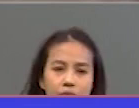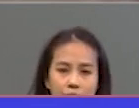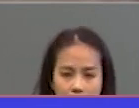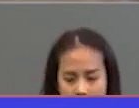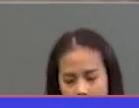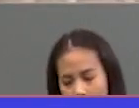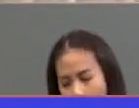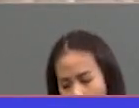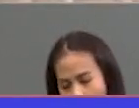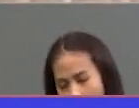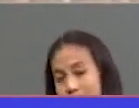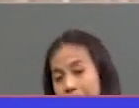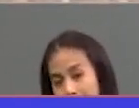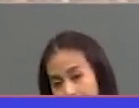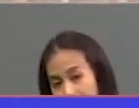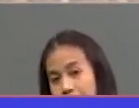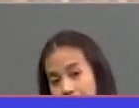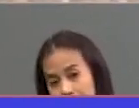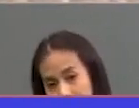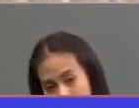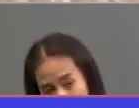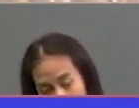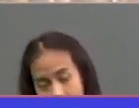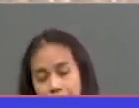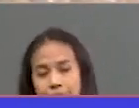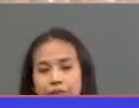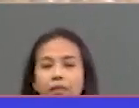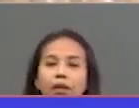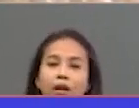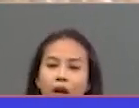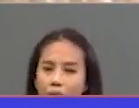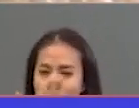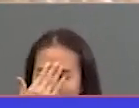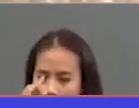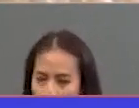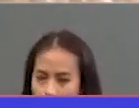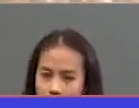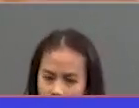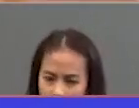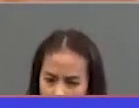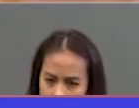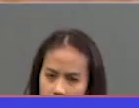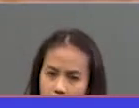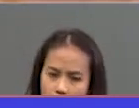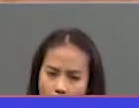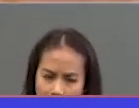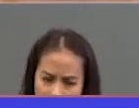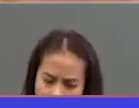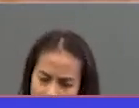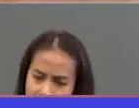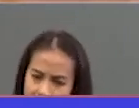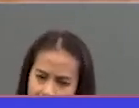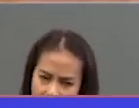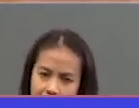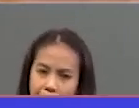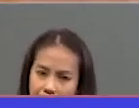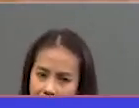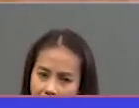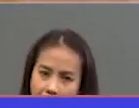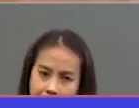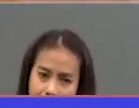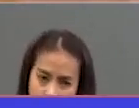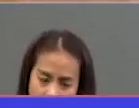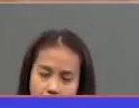คดีอาญาได้ 3,884 หมายจับนะคะผู้ต้องหาคดียาเสพติด 15,710